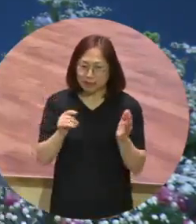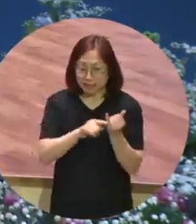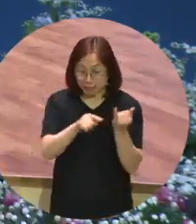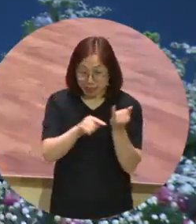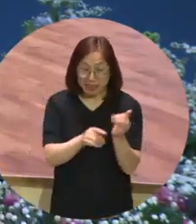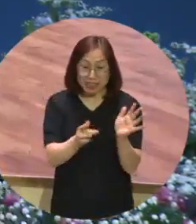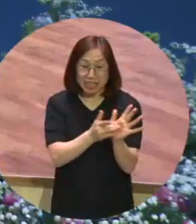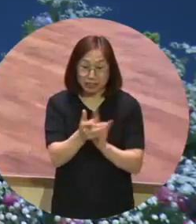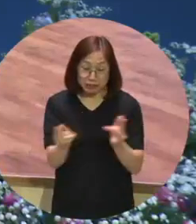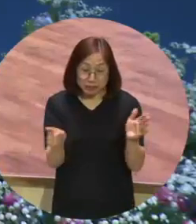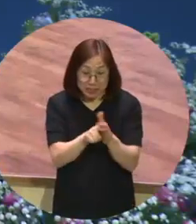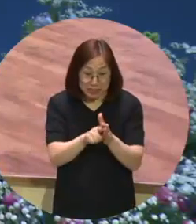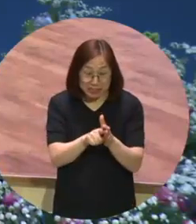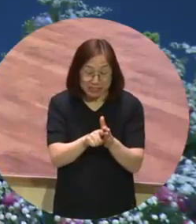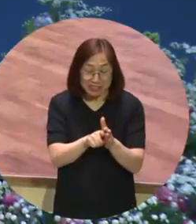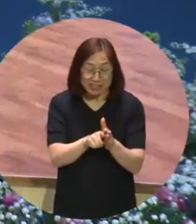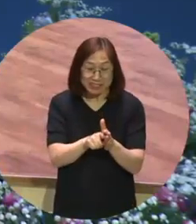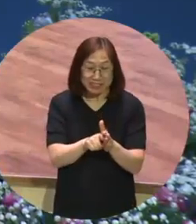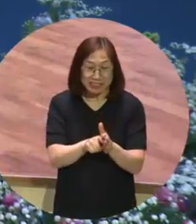한입을 하지 이래가지고